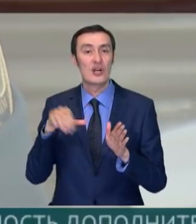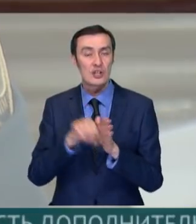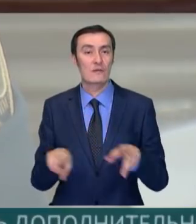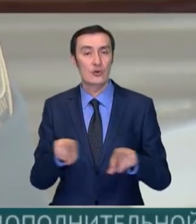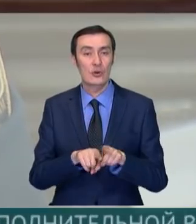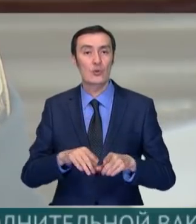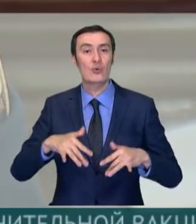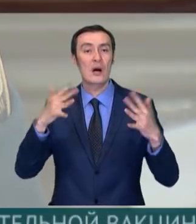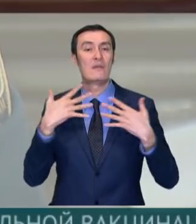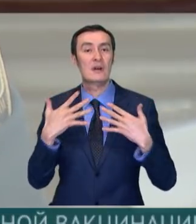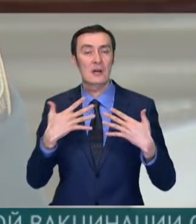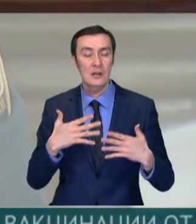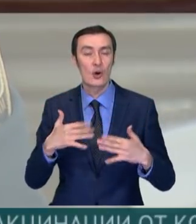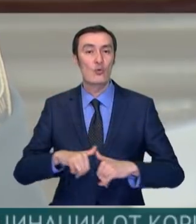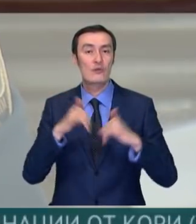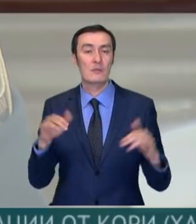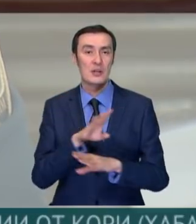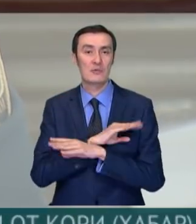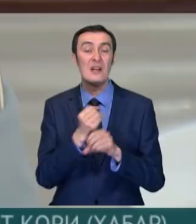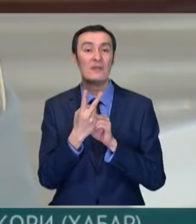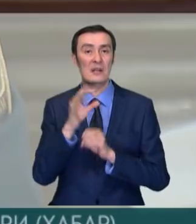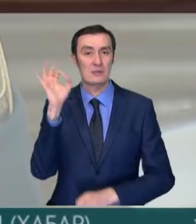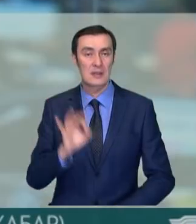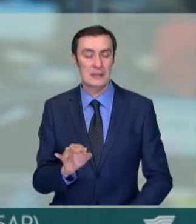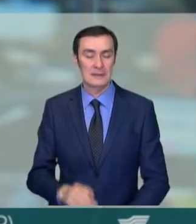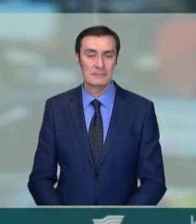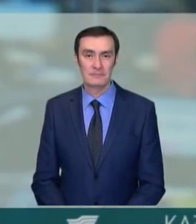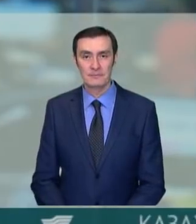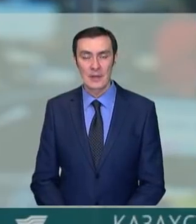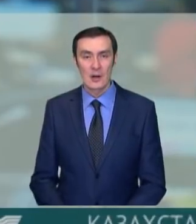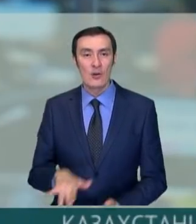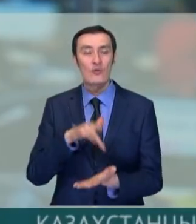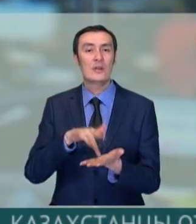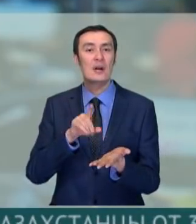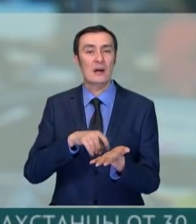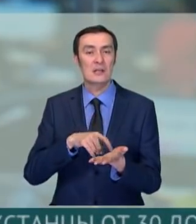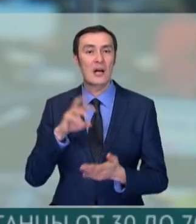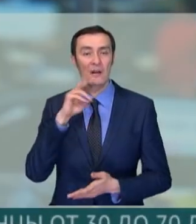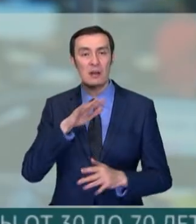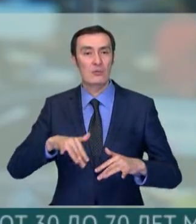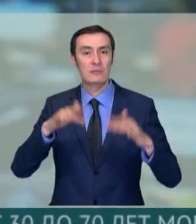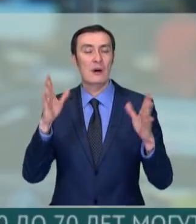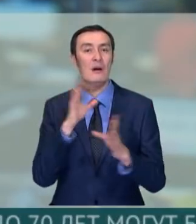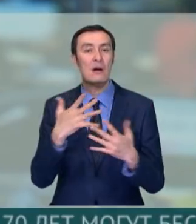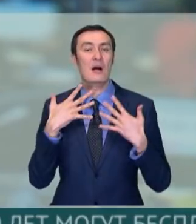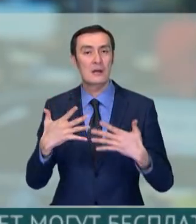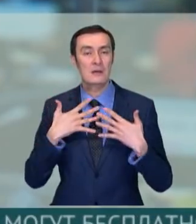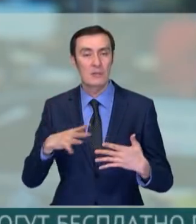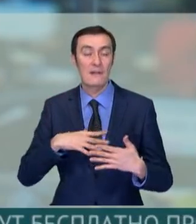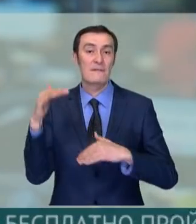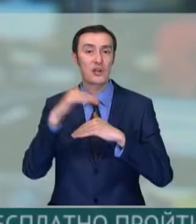от угарного газа число погибших выросло на 12%. В Караганде из-за отравления угарным газом накануне